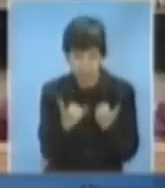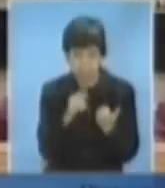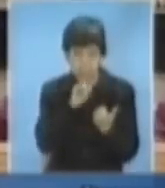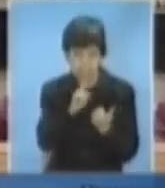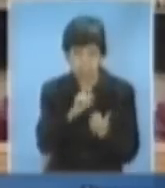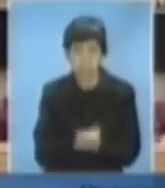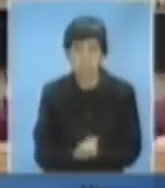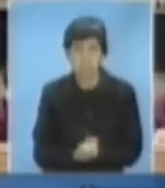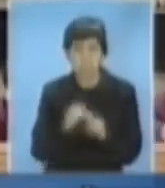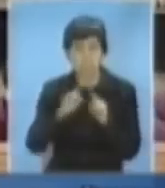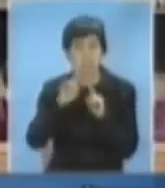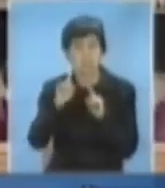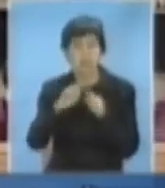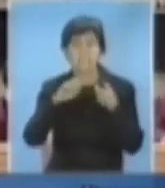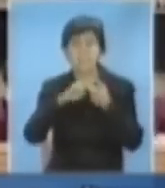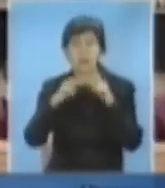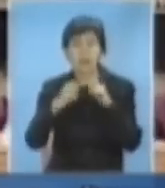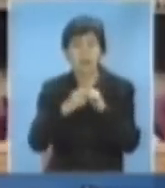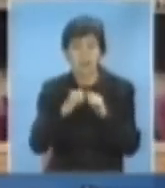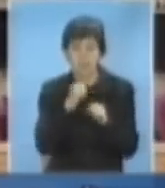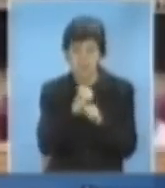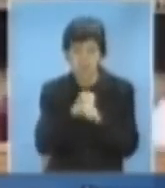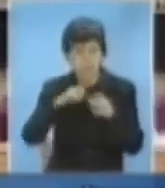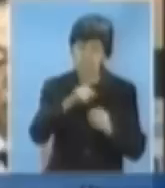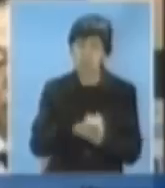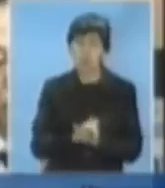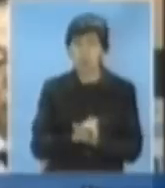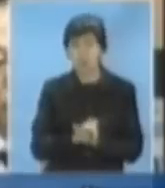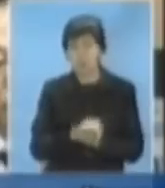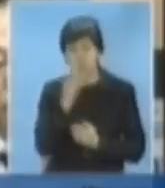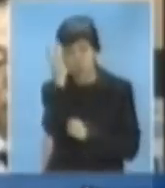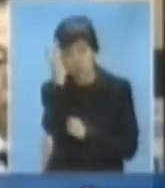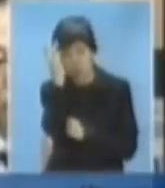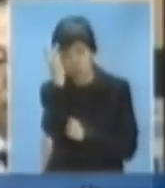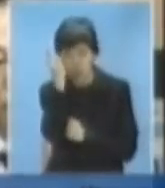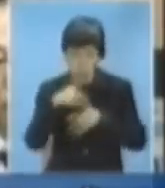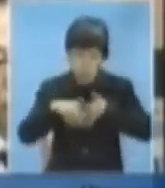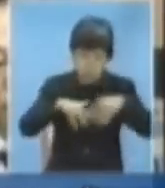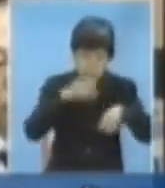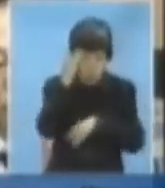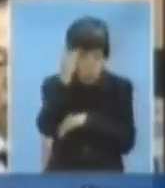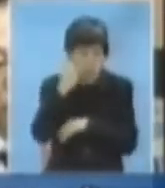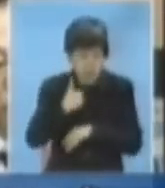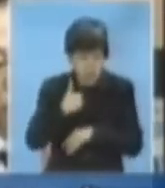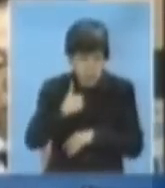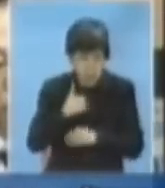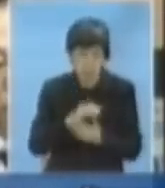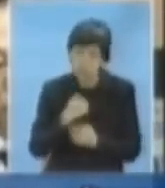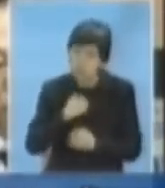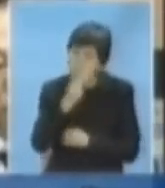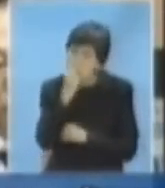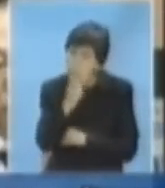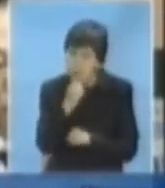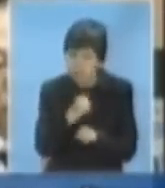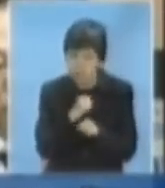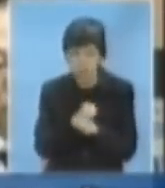ายจนต้องเรียกตำรวจเข้ารัฐสภาเข้ามาในห้องประชุมเพื่อเชิญตัวบุคคลที่ยืนประท้วงออกไปแต่ความวุ่นวายยังไม่จบ